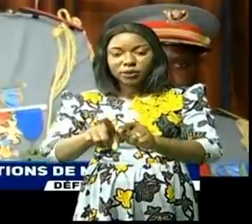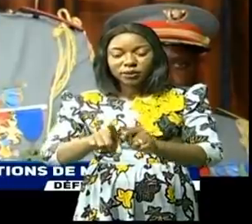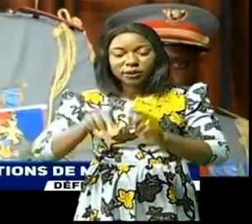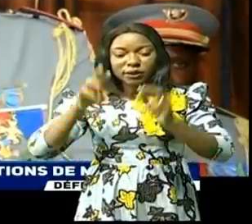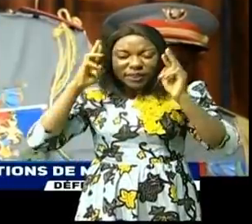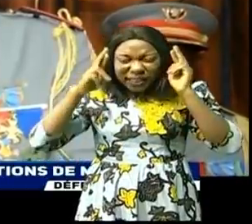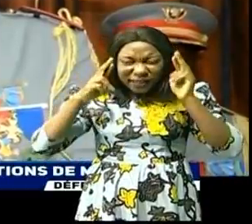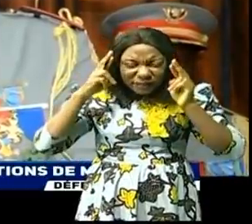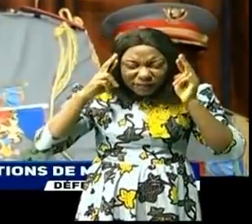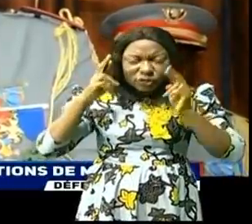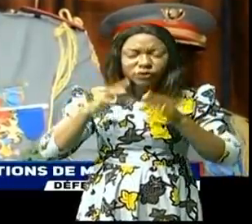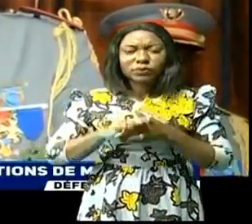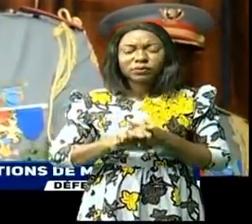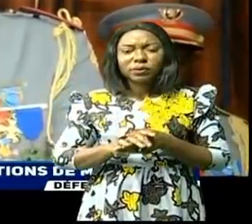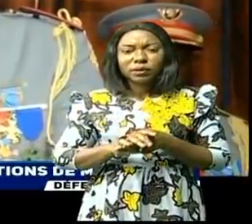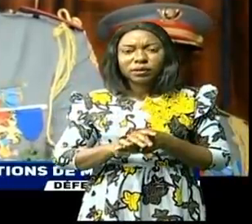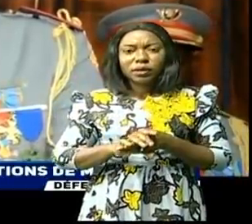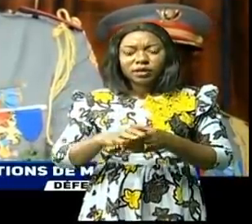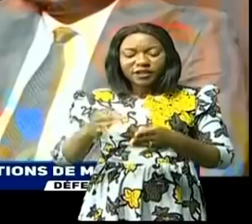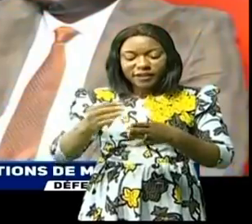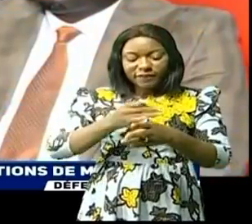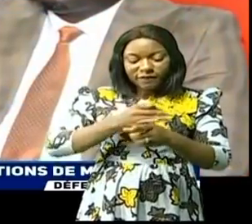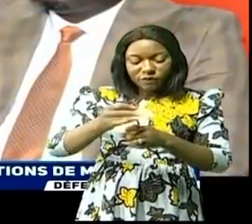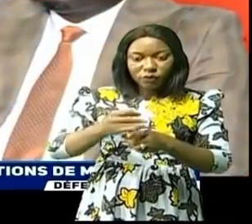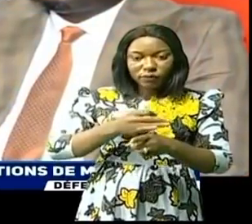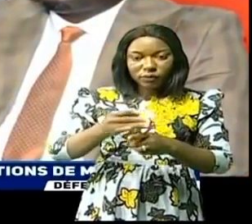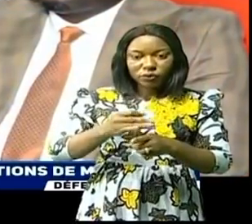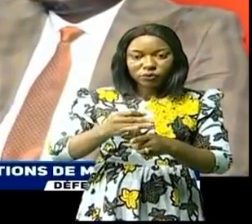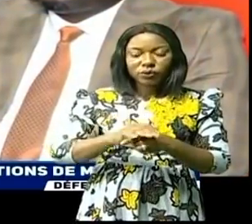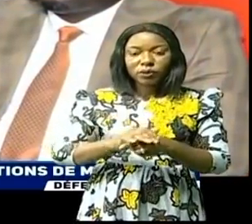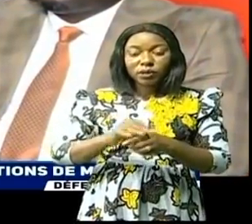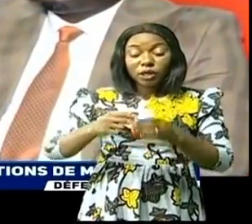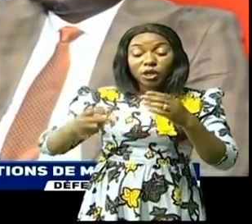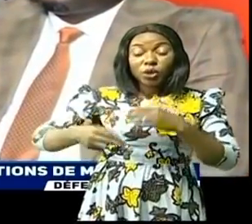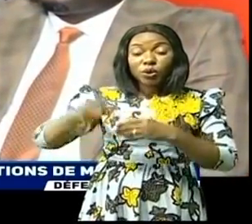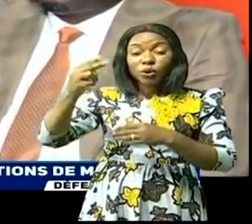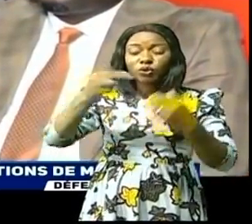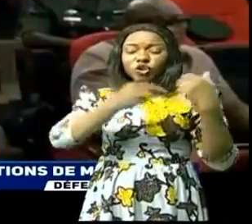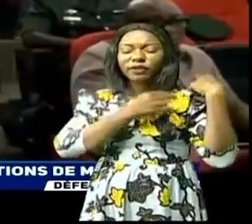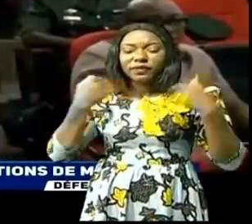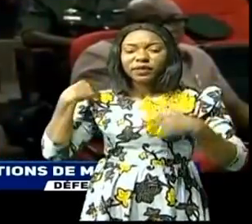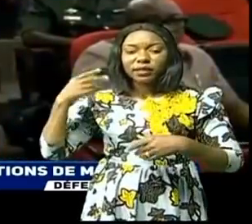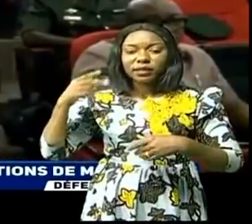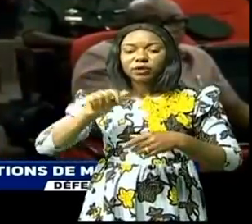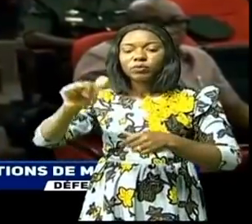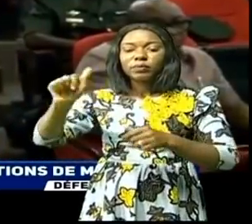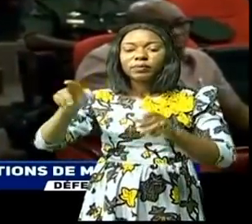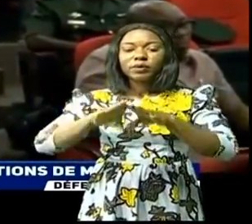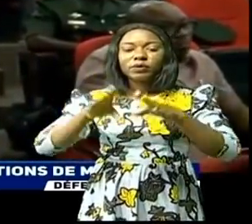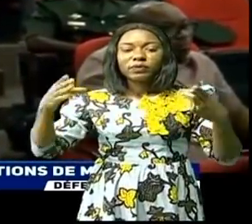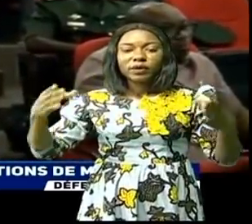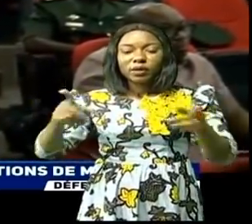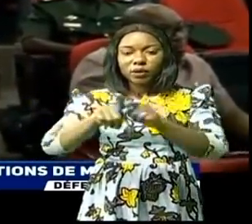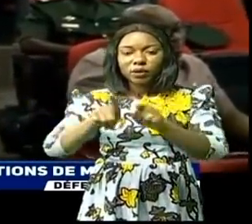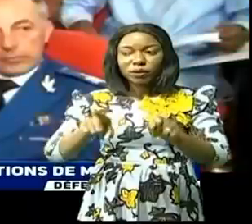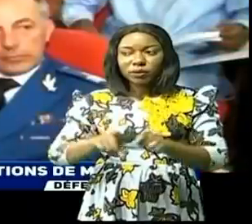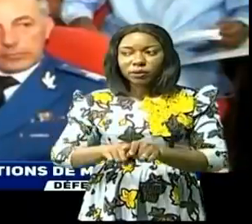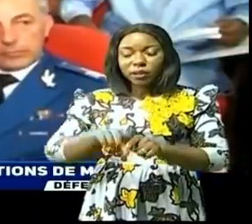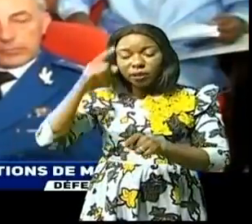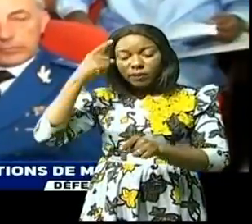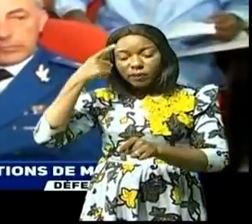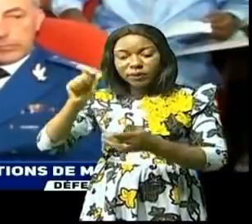réflexion et de formation. Placé sous le haut patronage du chef de l'État, Félix-Antoine Tshisekedi Tshilombo,